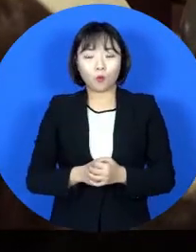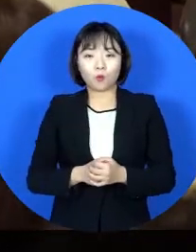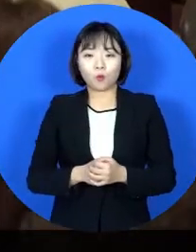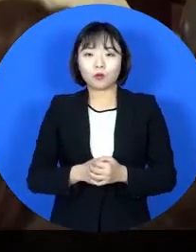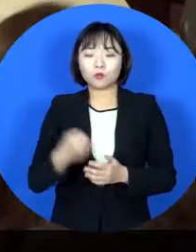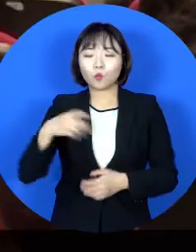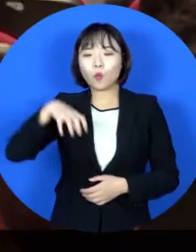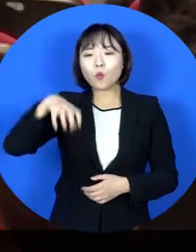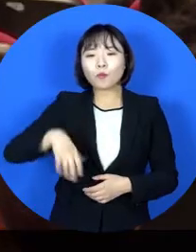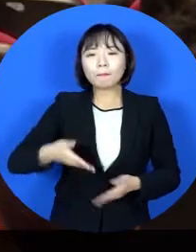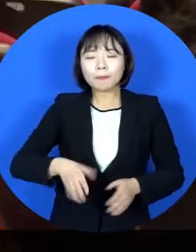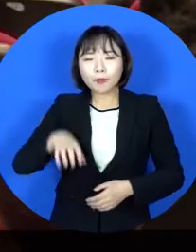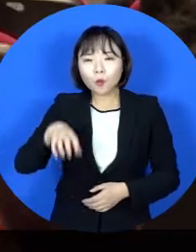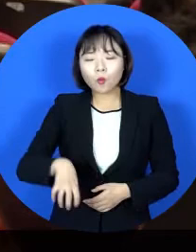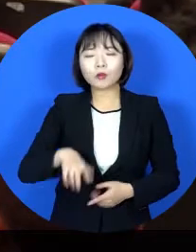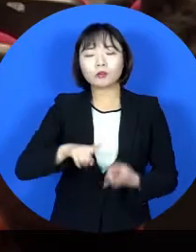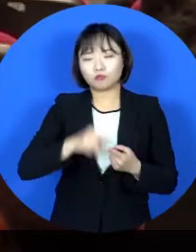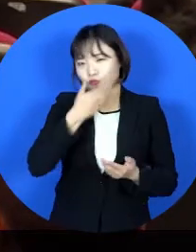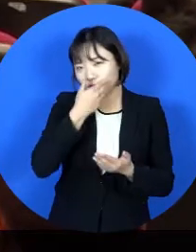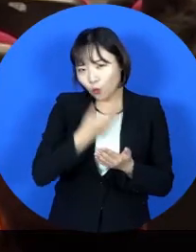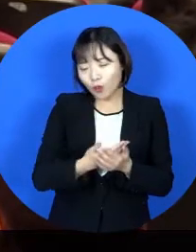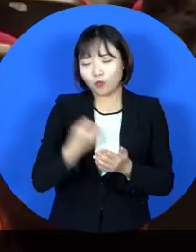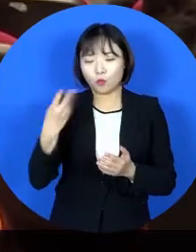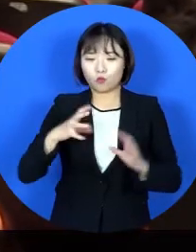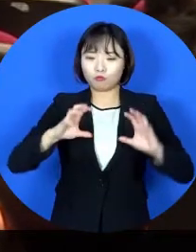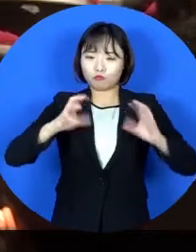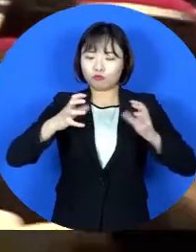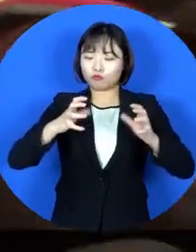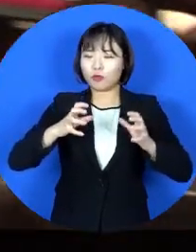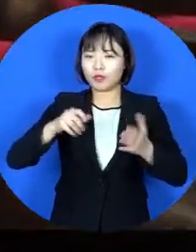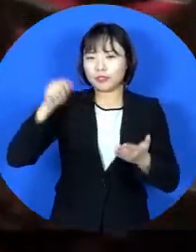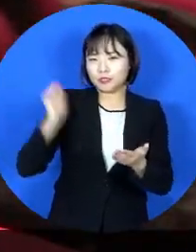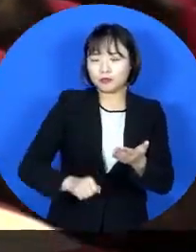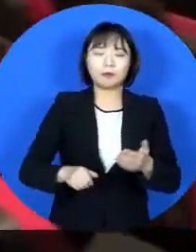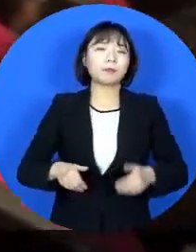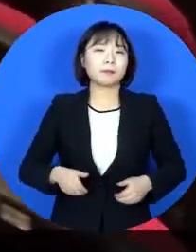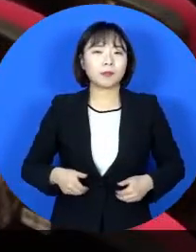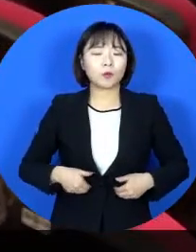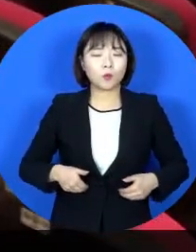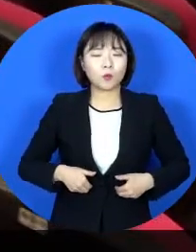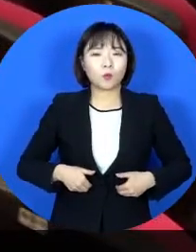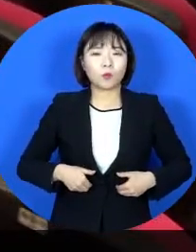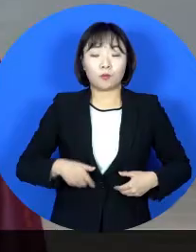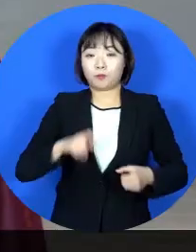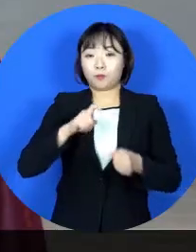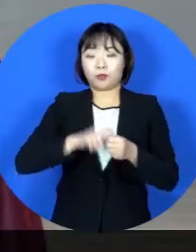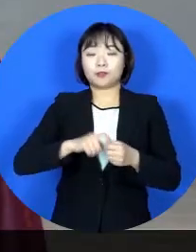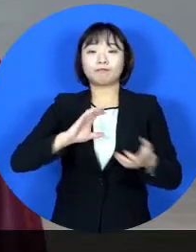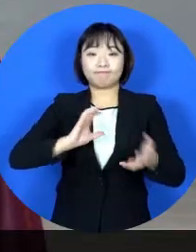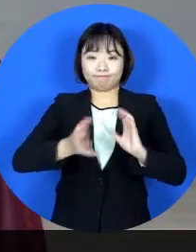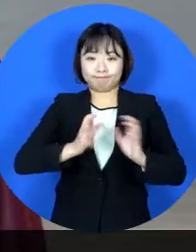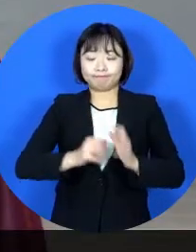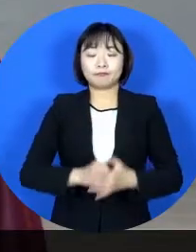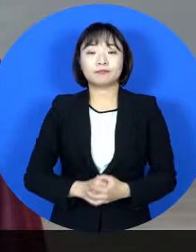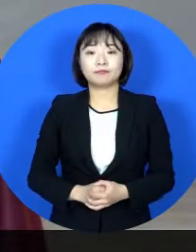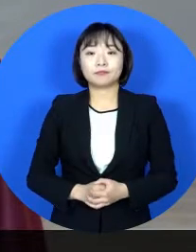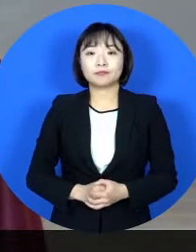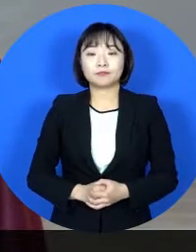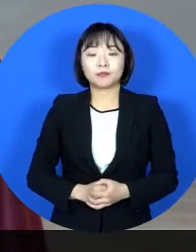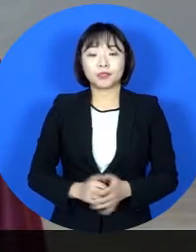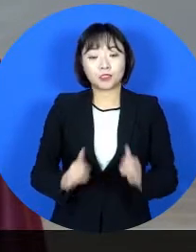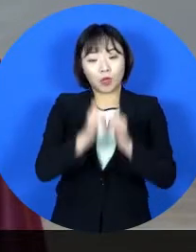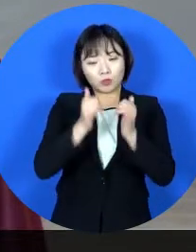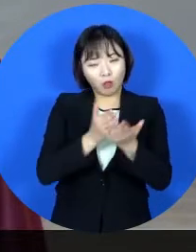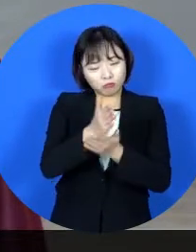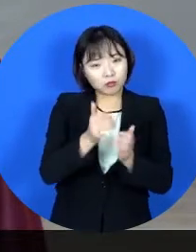대한 중요성과 활용방안 및 국가지정 문화재 승격 필요성을 논의하기 위해 열렸는데요. 학계, 사회 전문가